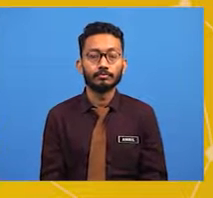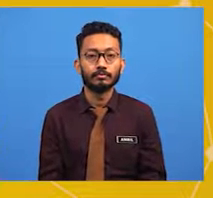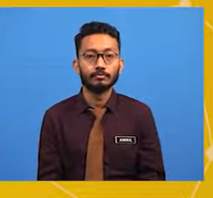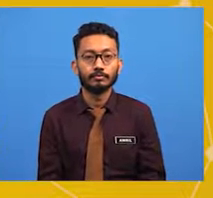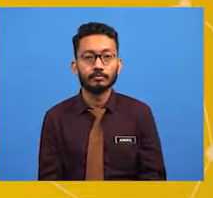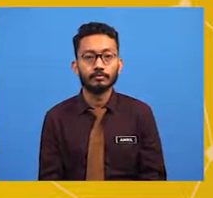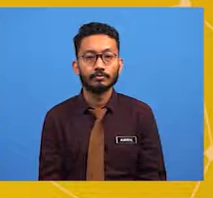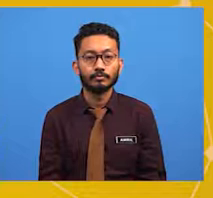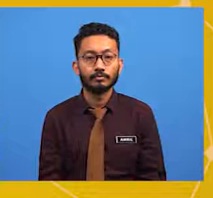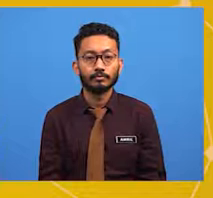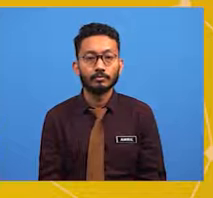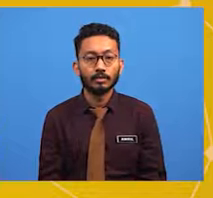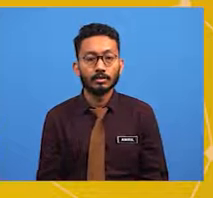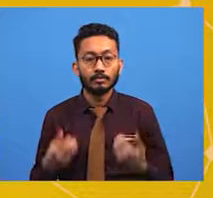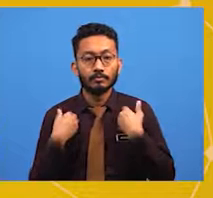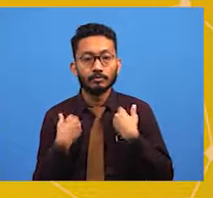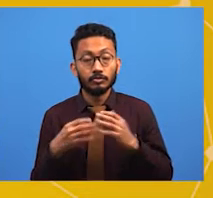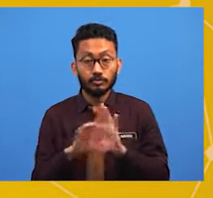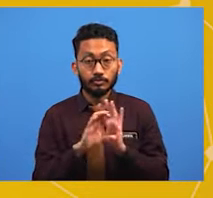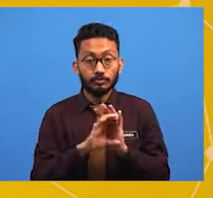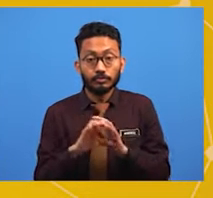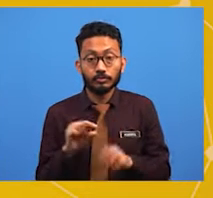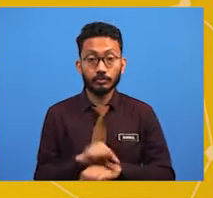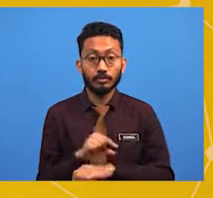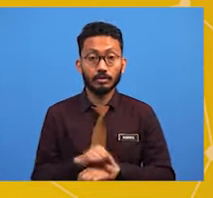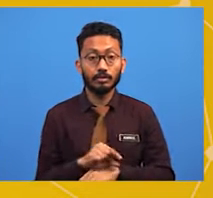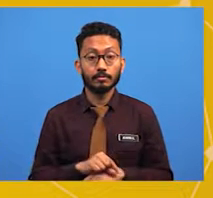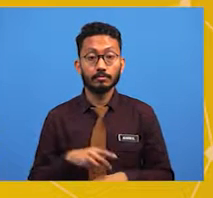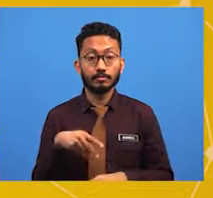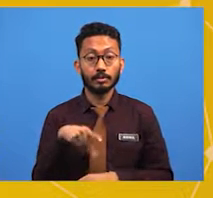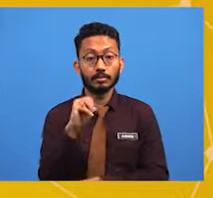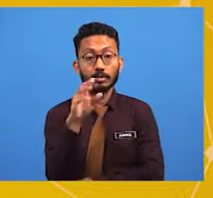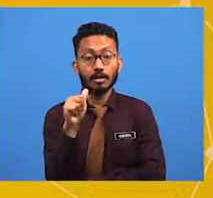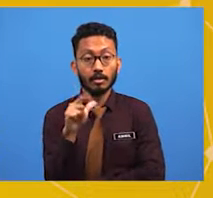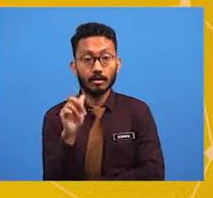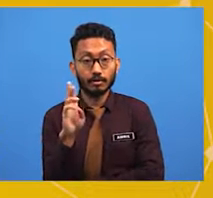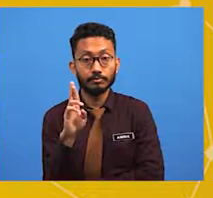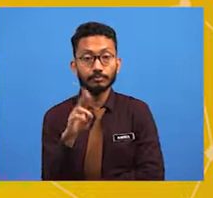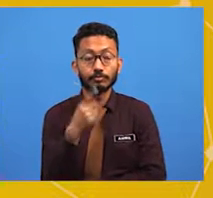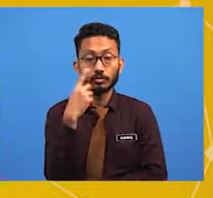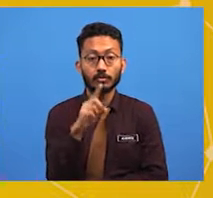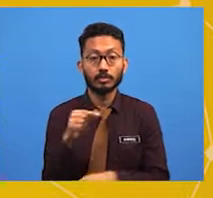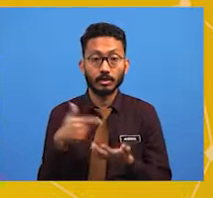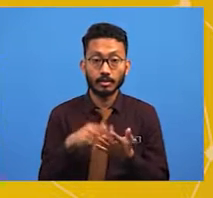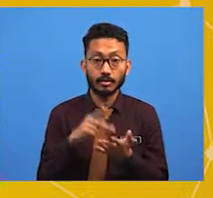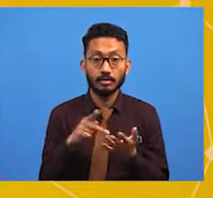Berikut merupakan contoh penggunaan pemalar untuk mengira luas